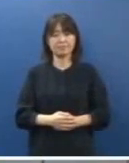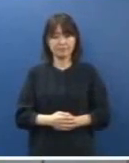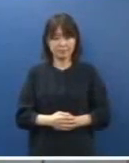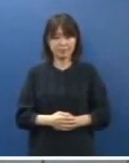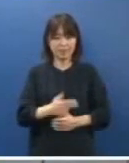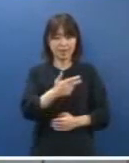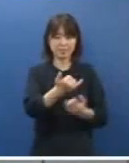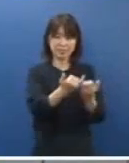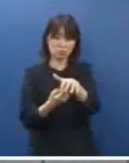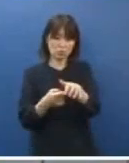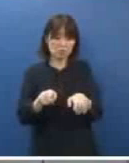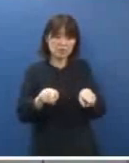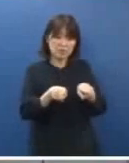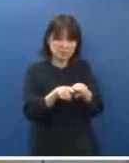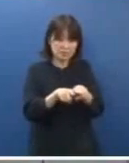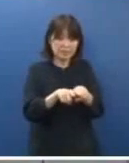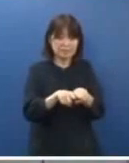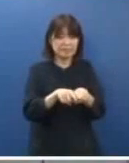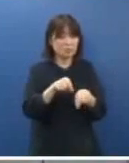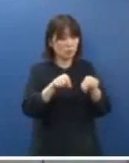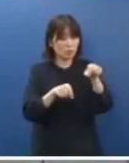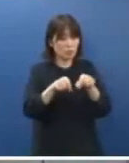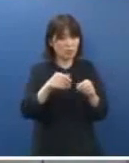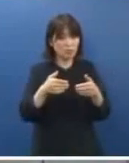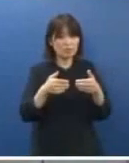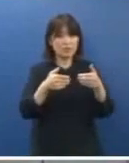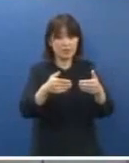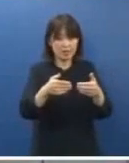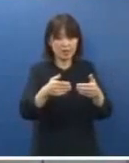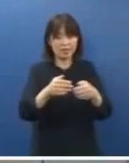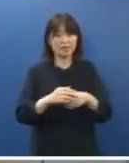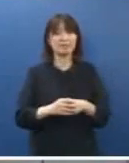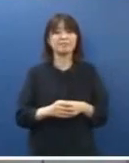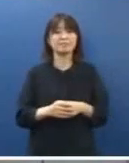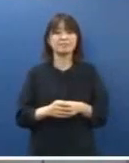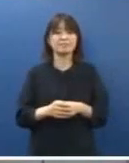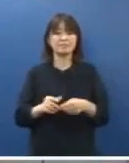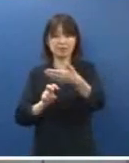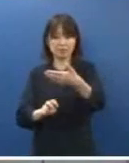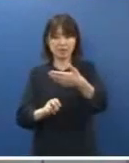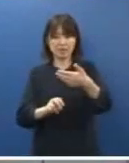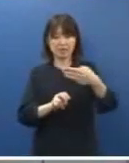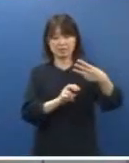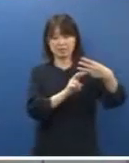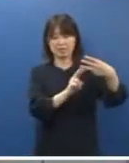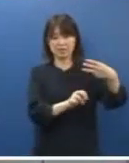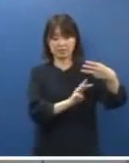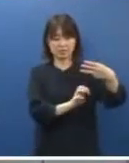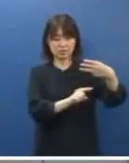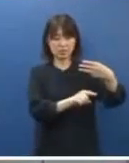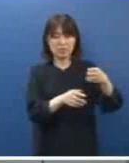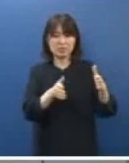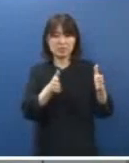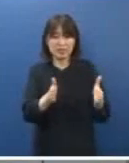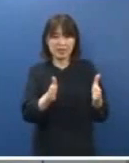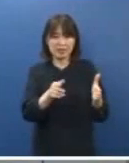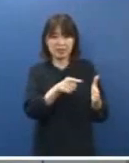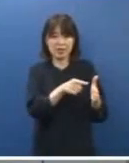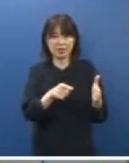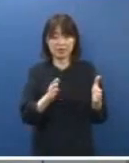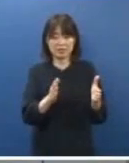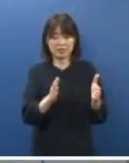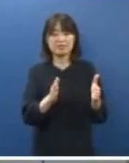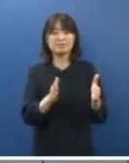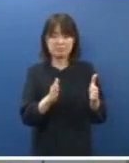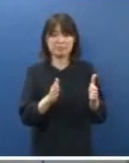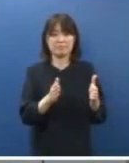村との調整をしながら、この9月20日から、3月31日まで、こうした間における